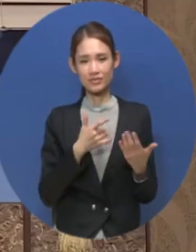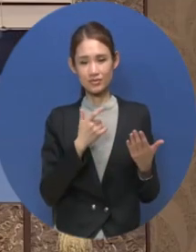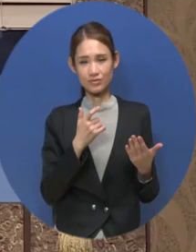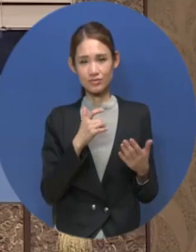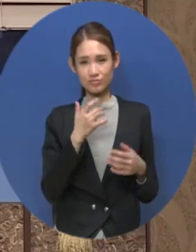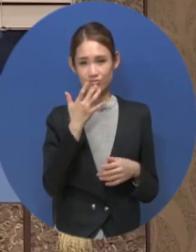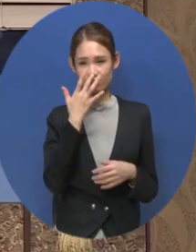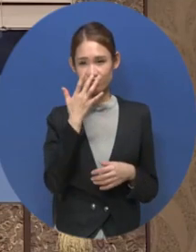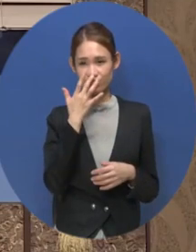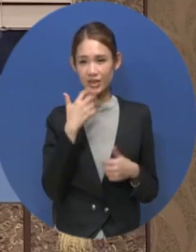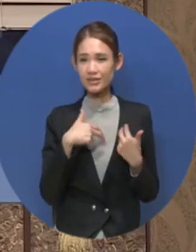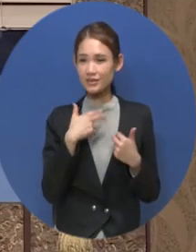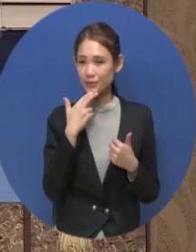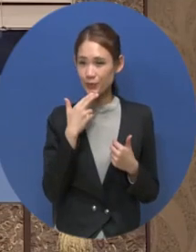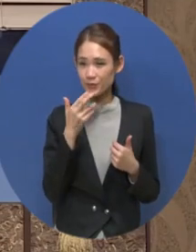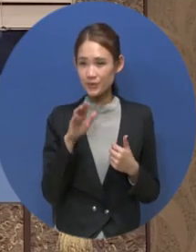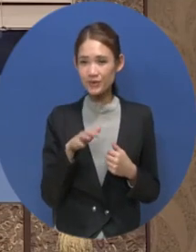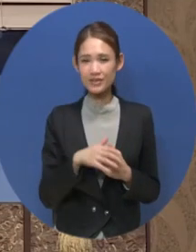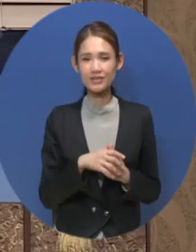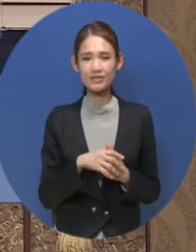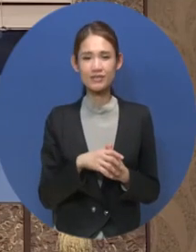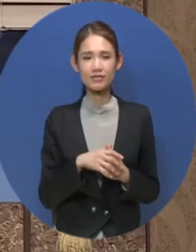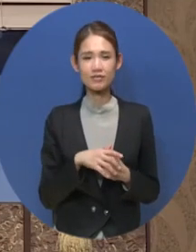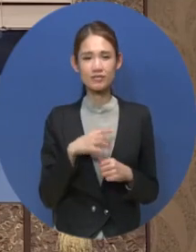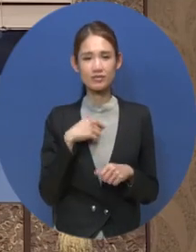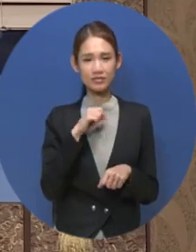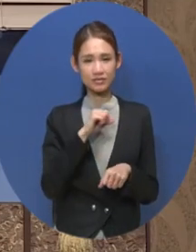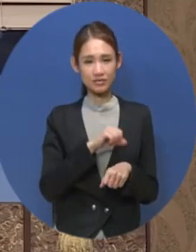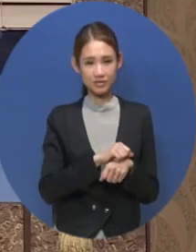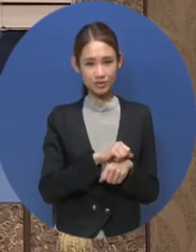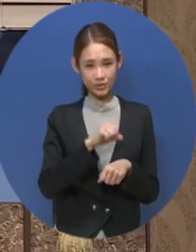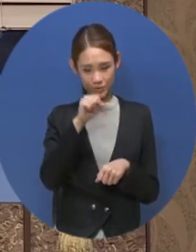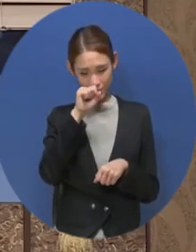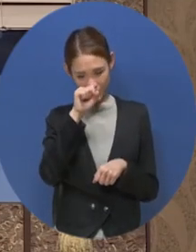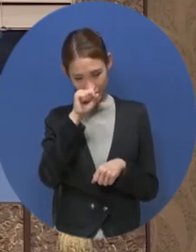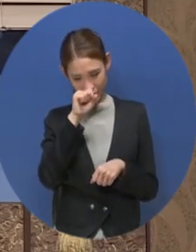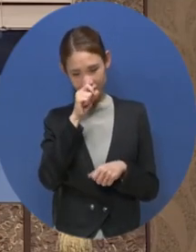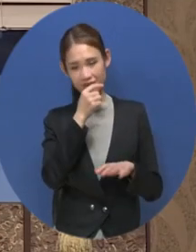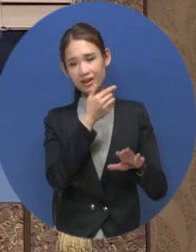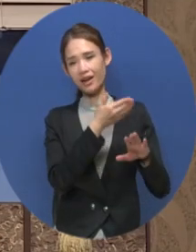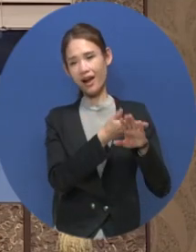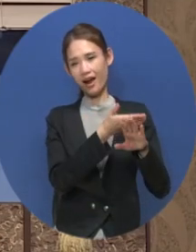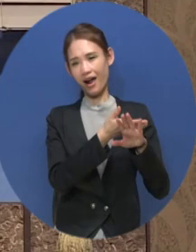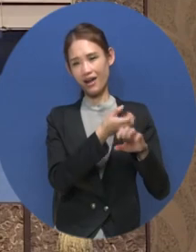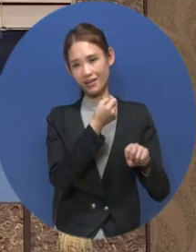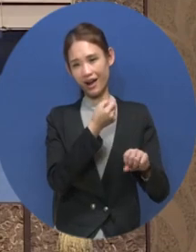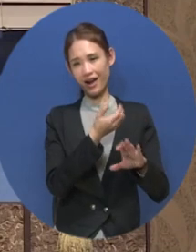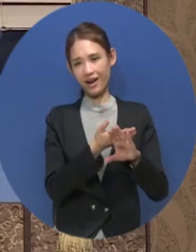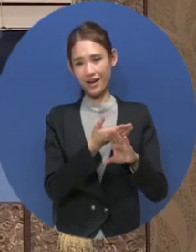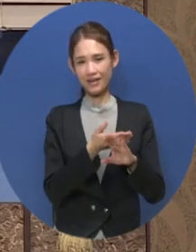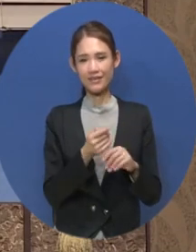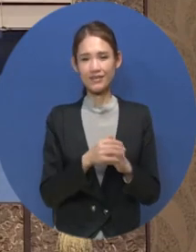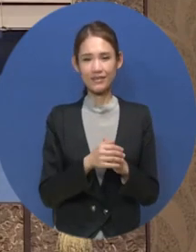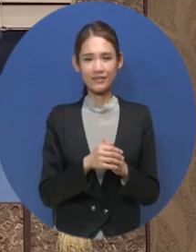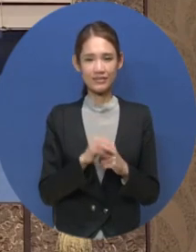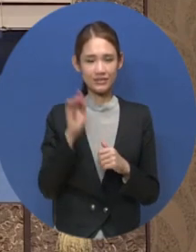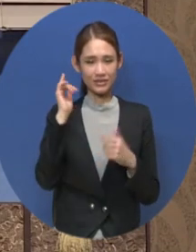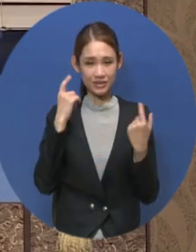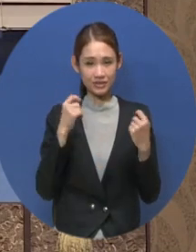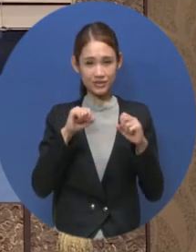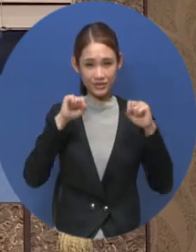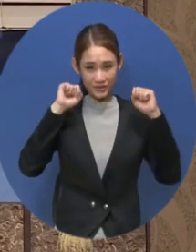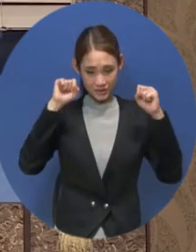사격은 별로 재미가 없었는데 네. 이제 제가 잘하는 것과 그래서 오, 좋아하는 것은 다르다. 그래서 앞으로 그런 체육